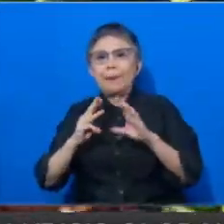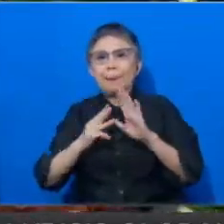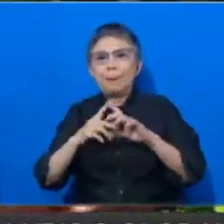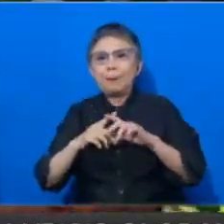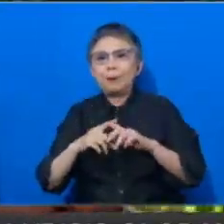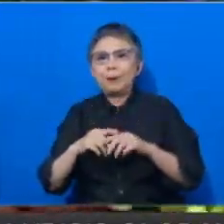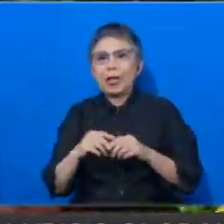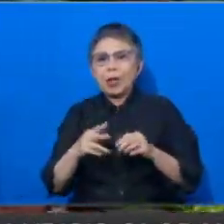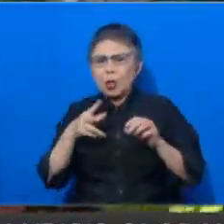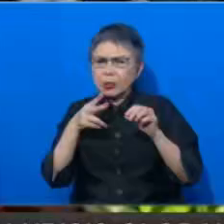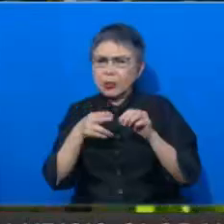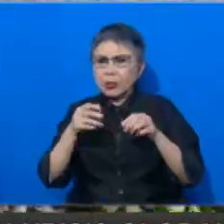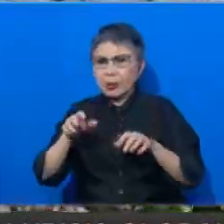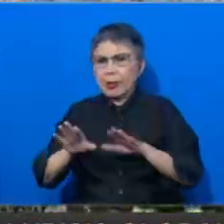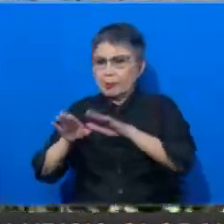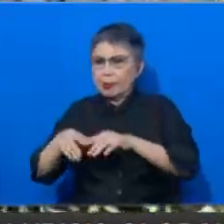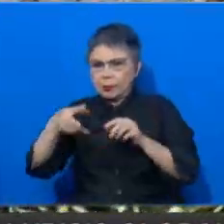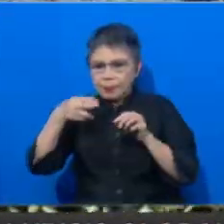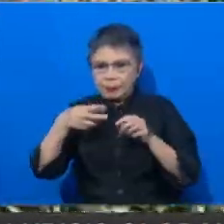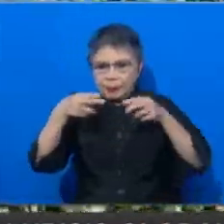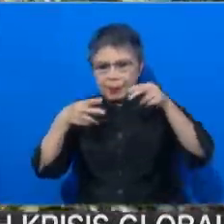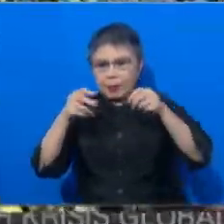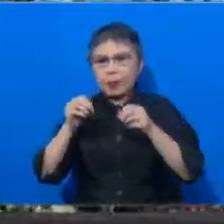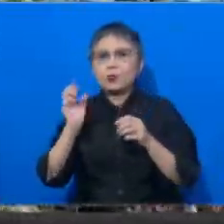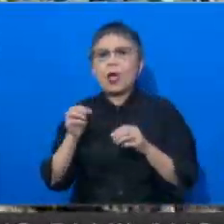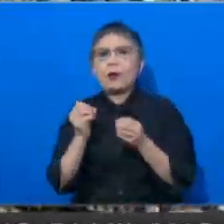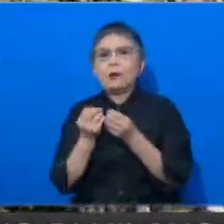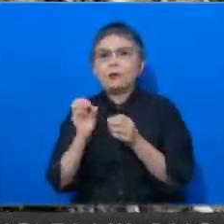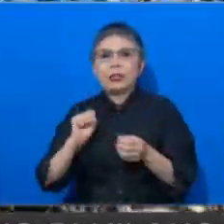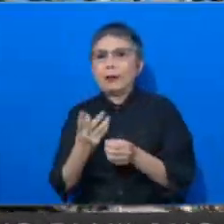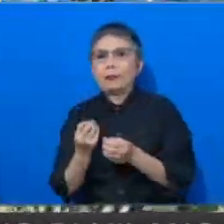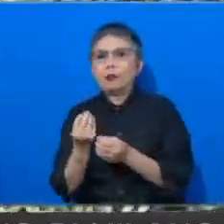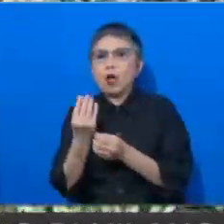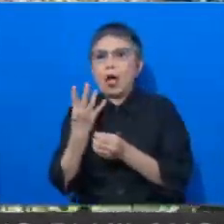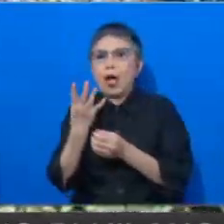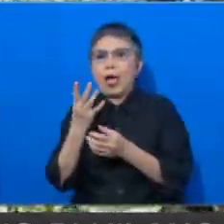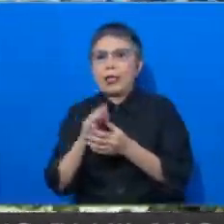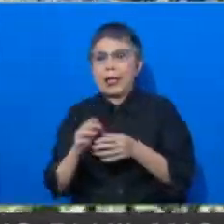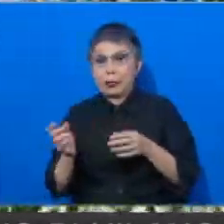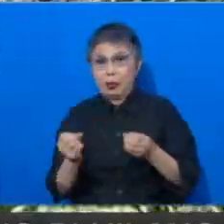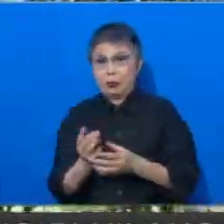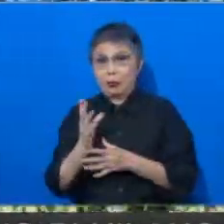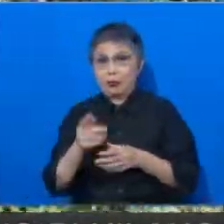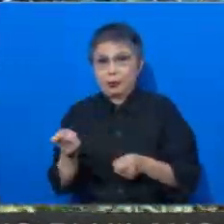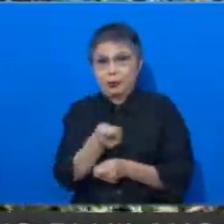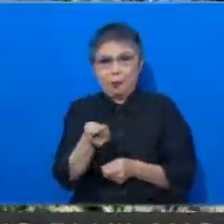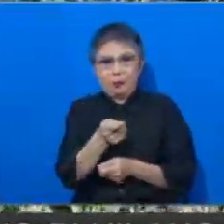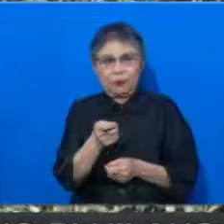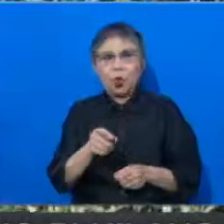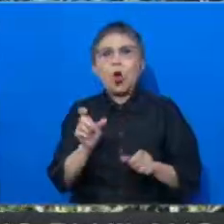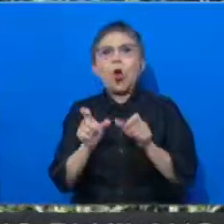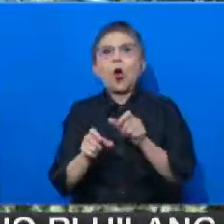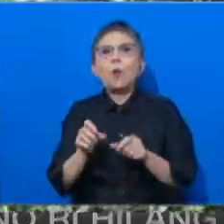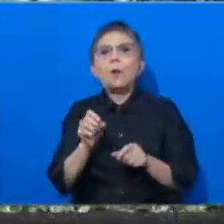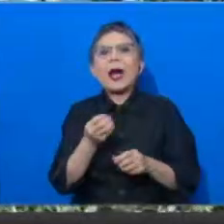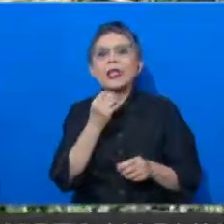yang mengering dipotong agar bisa tumbuh bersemi hingga berbunga. Kemudian pada selah tanaman jeruk disemprot obat rumput,